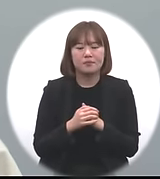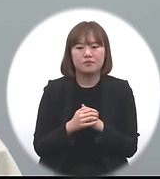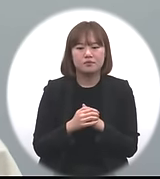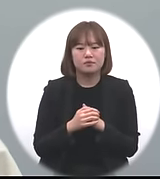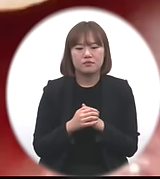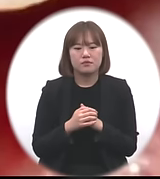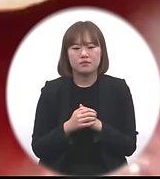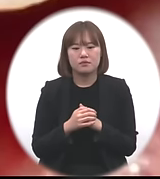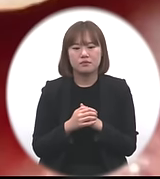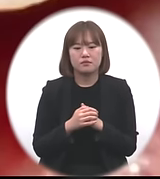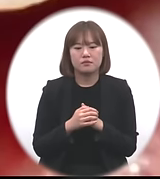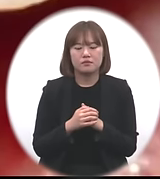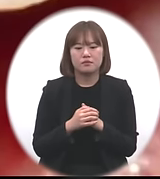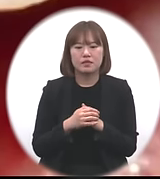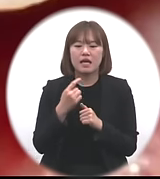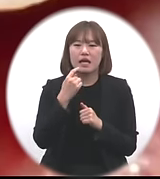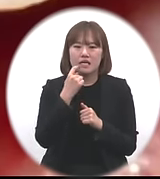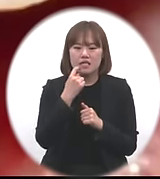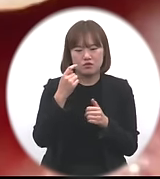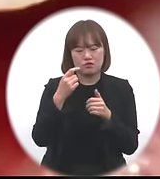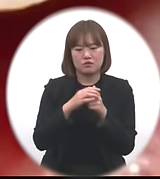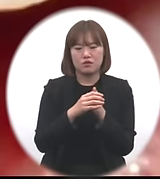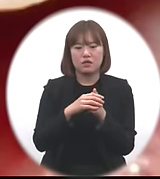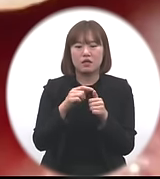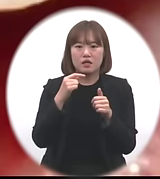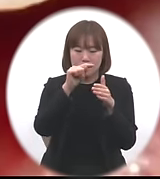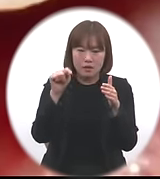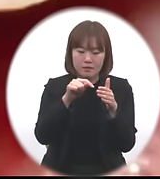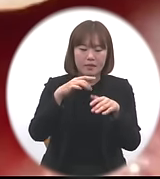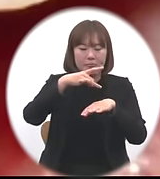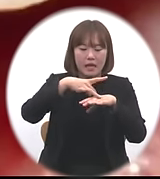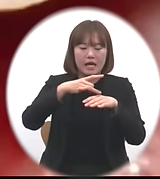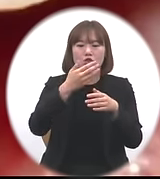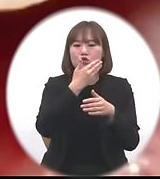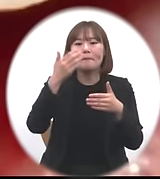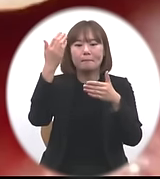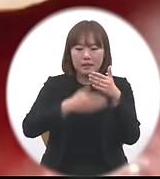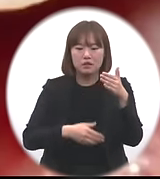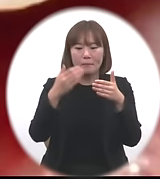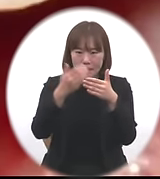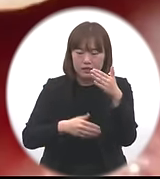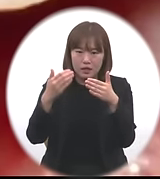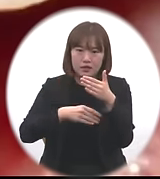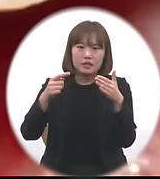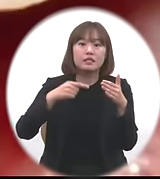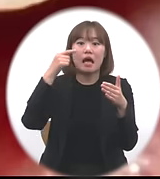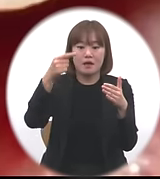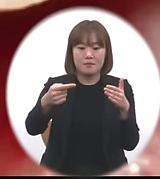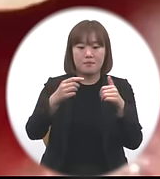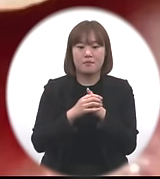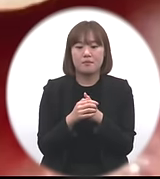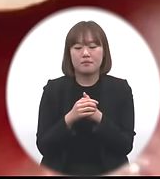부분이 탈회입니다. 알고 계시는 쉬운 말로는요, 충치입니다. 하얀색 충치인 거죠. 저 충치 부분에서